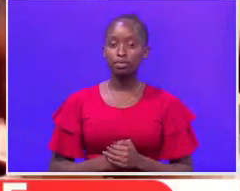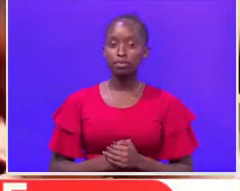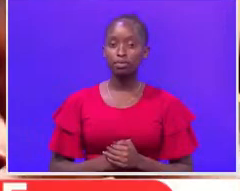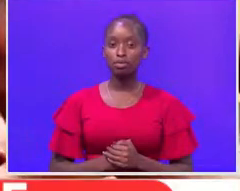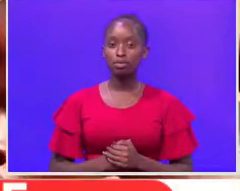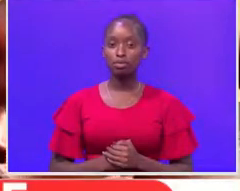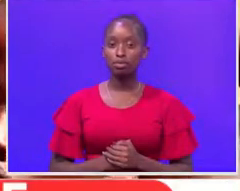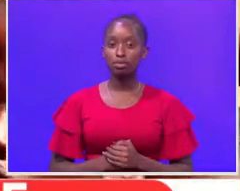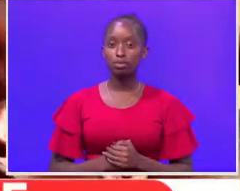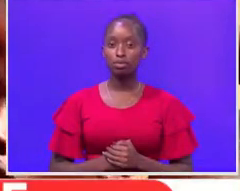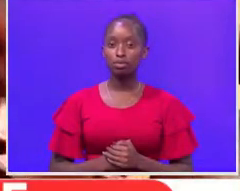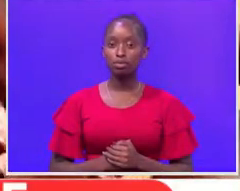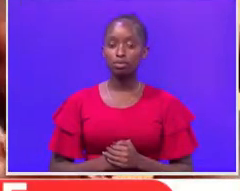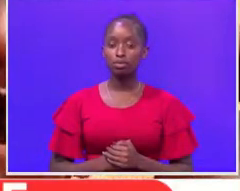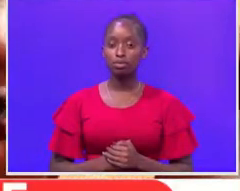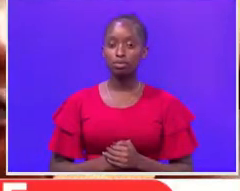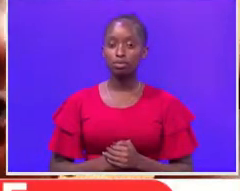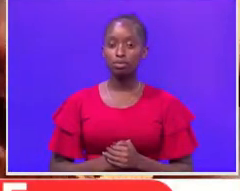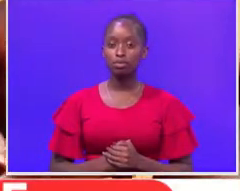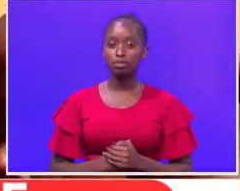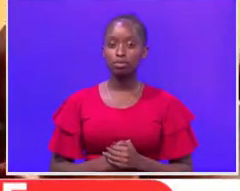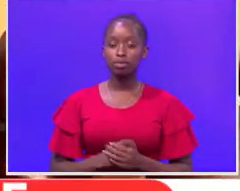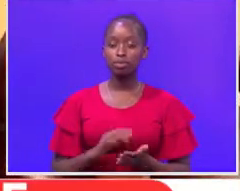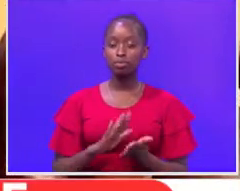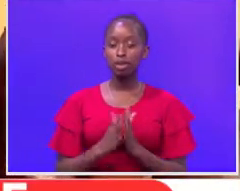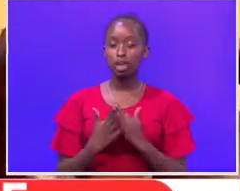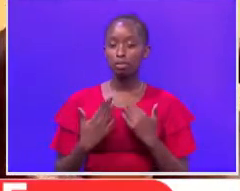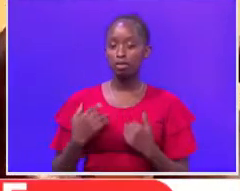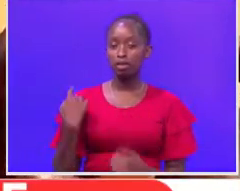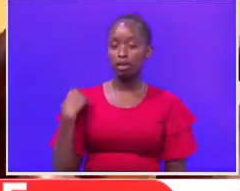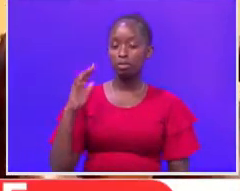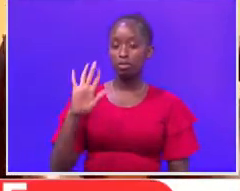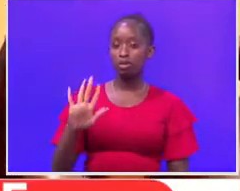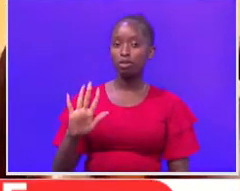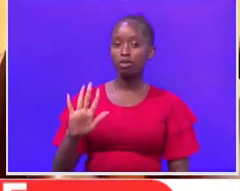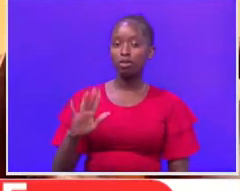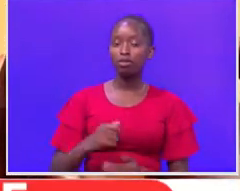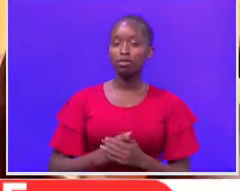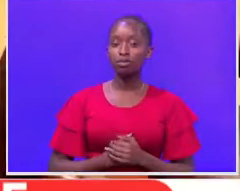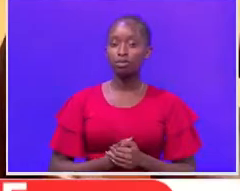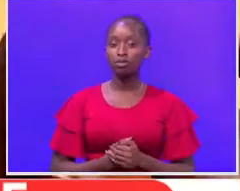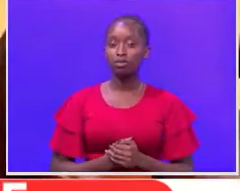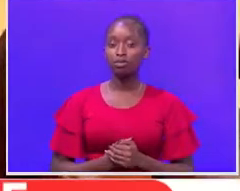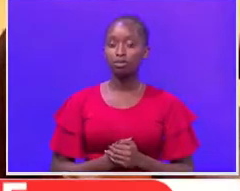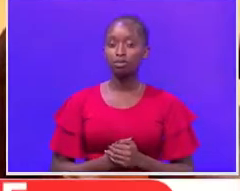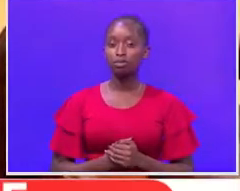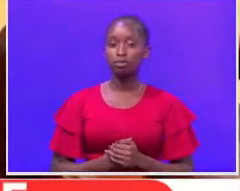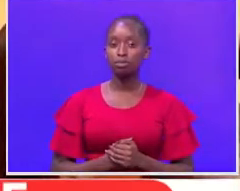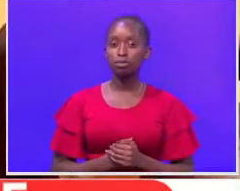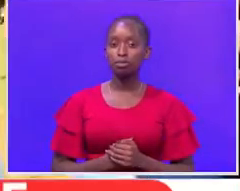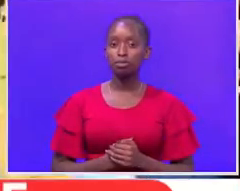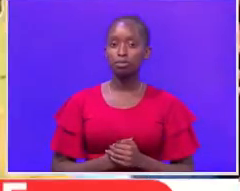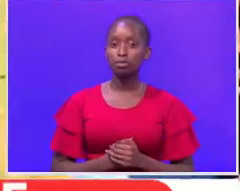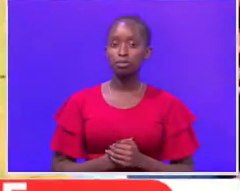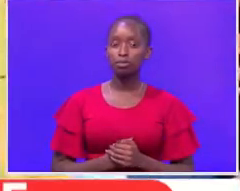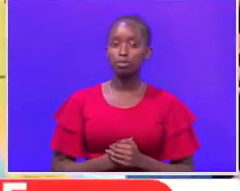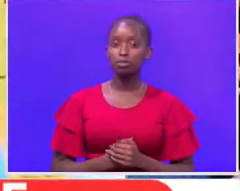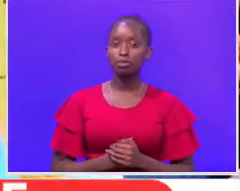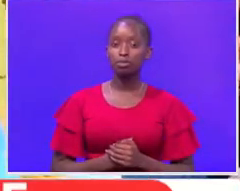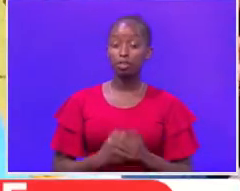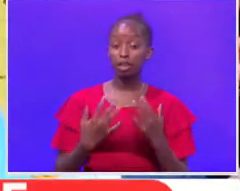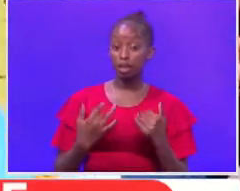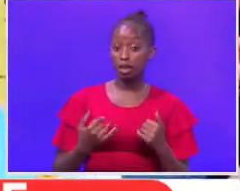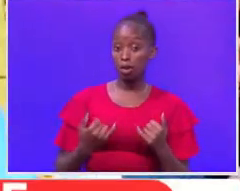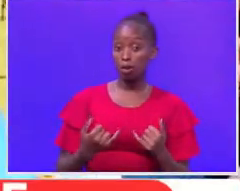country, nikimbia 2K lili. Kaingia number 5 yenye ilikuanga Nairobi. Kwa